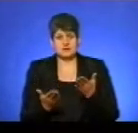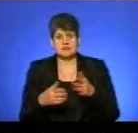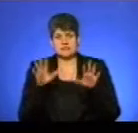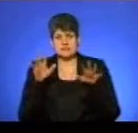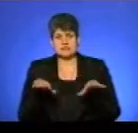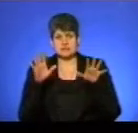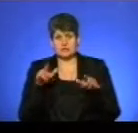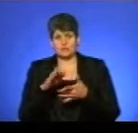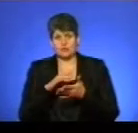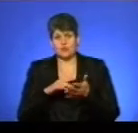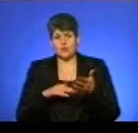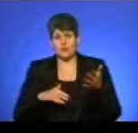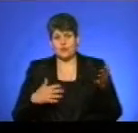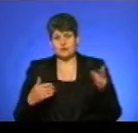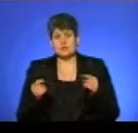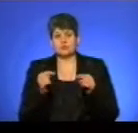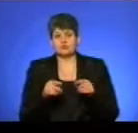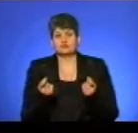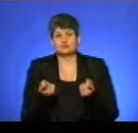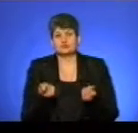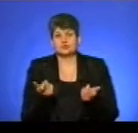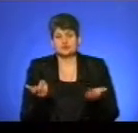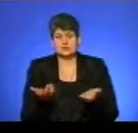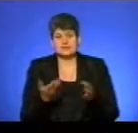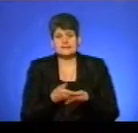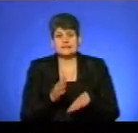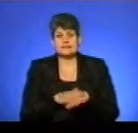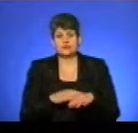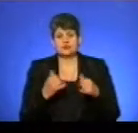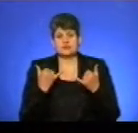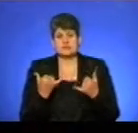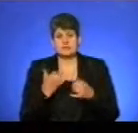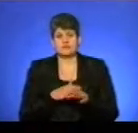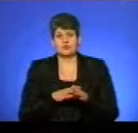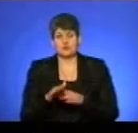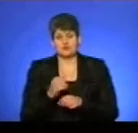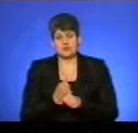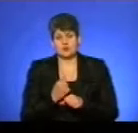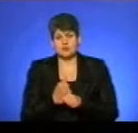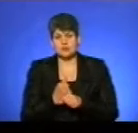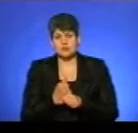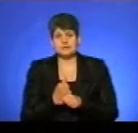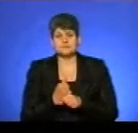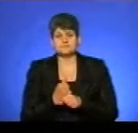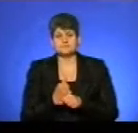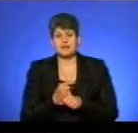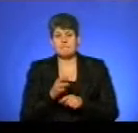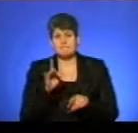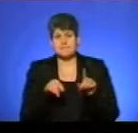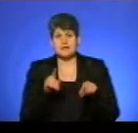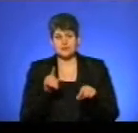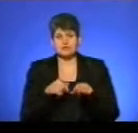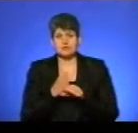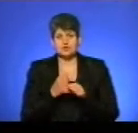опади продовжуються, і тому трошечки складно зараз виконувати роботи, але періодично